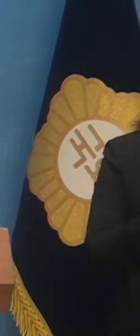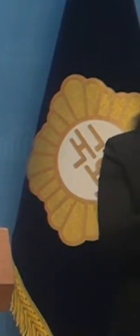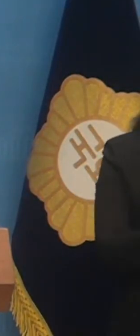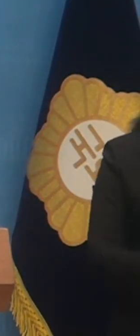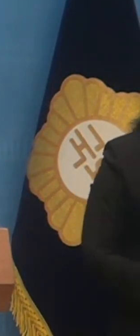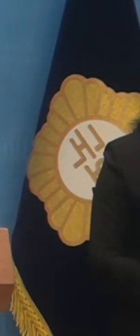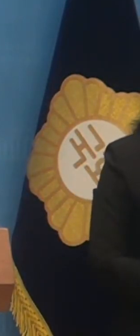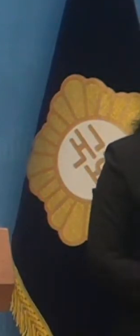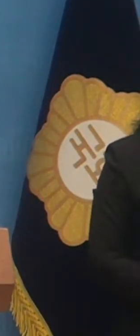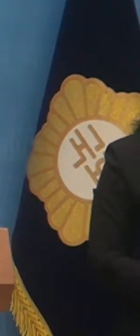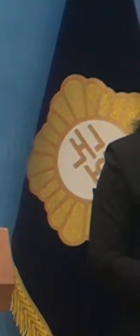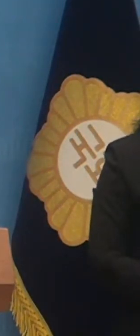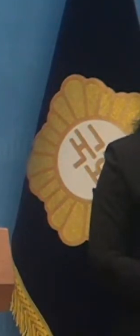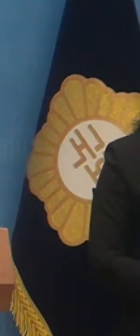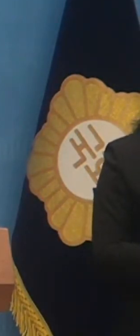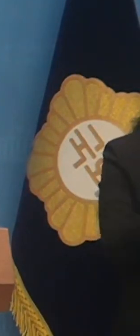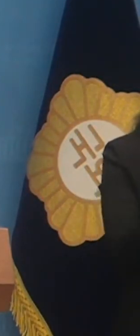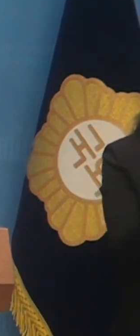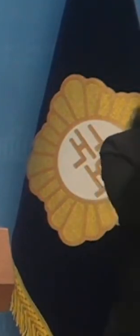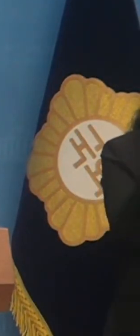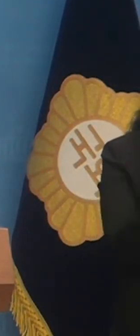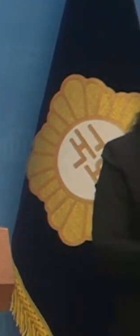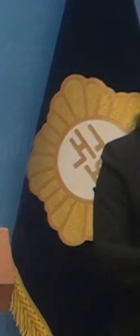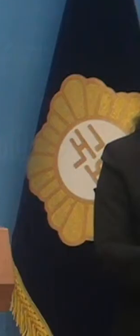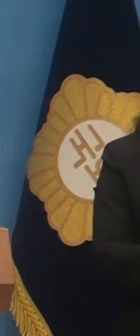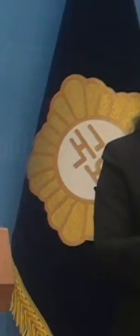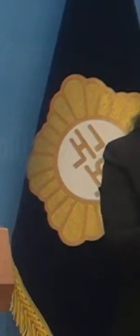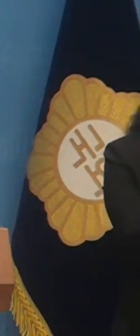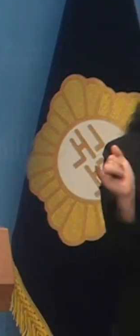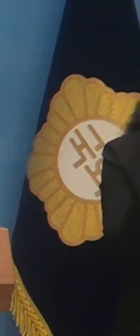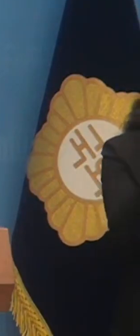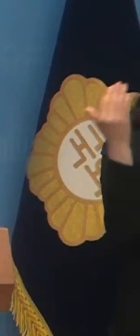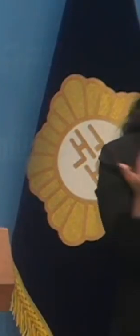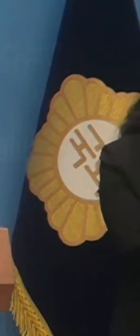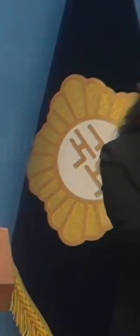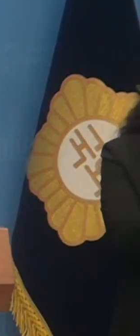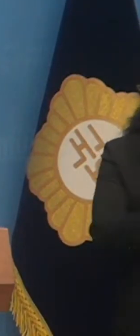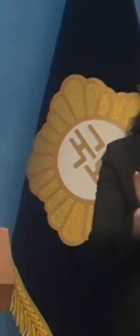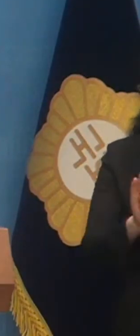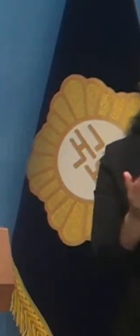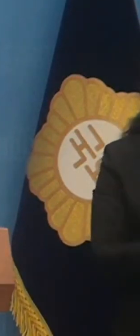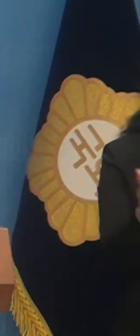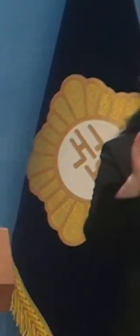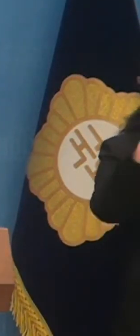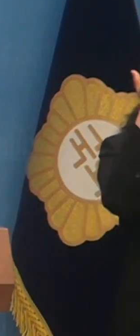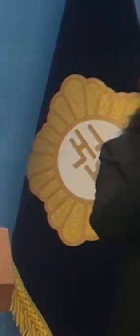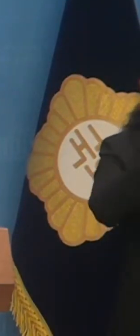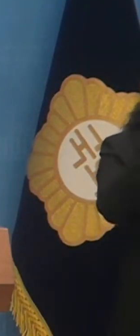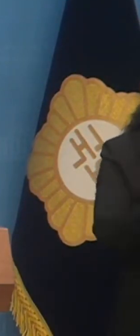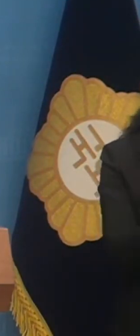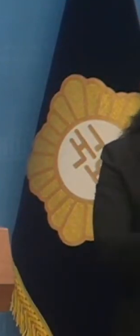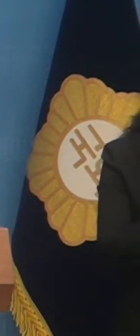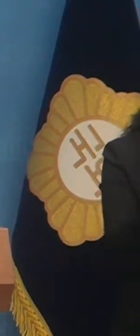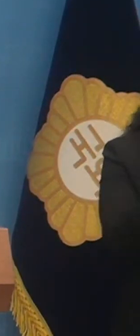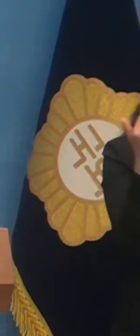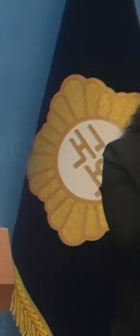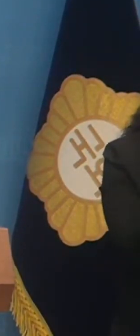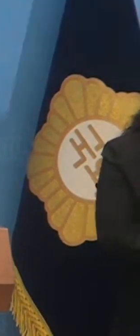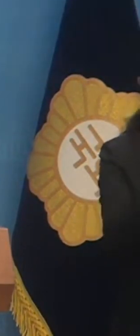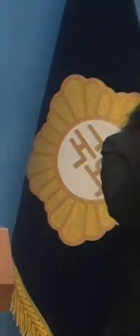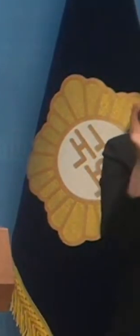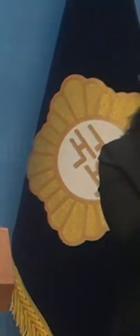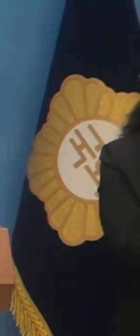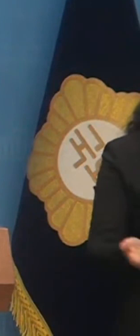추진하겠습니다. 이를 통해 그 혜택이 국민 전체에게 골고루 돌아가고 궁극적으로 국민 전체의 삶의